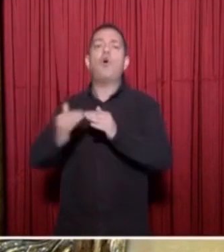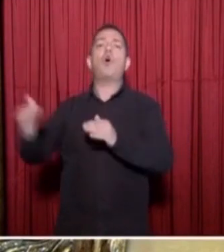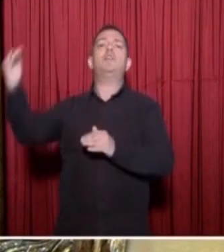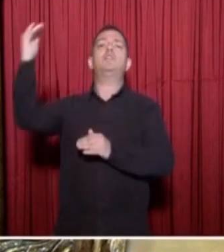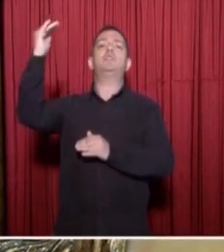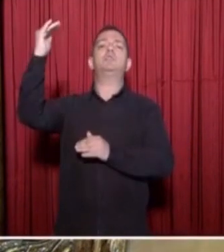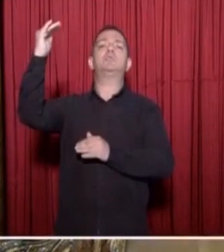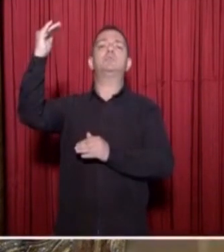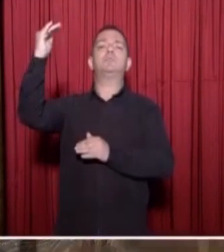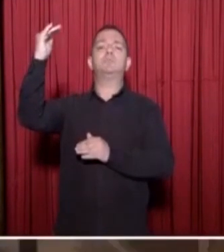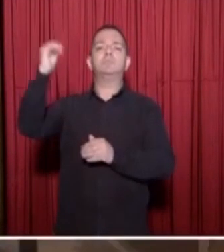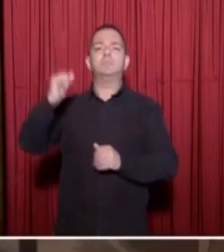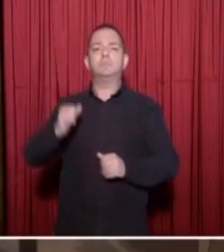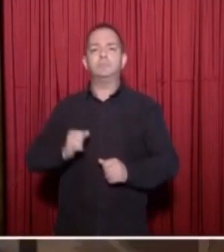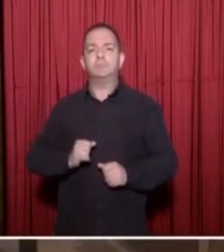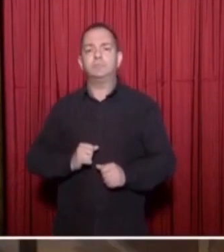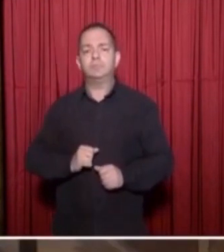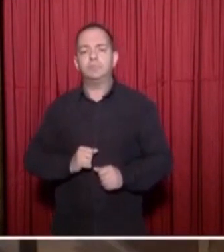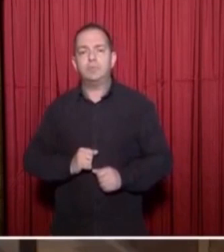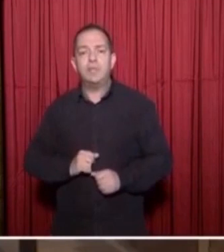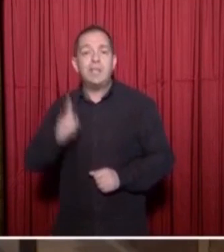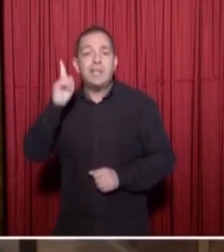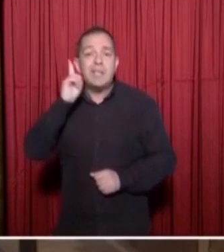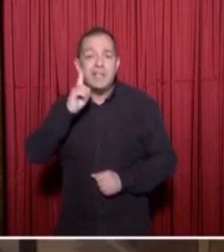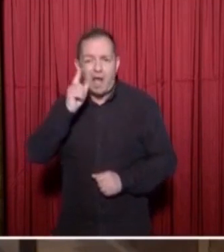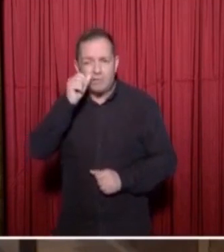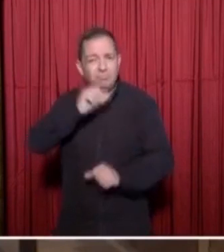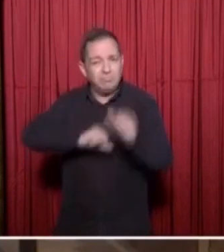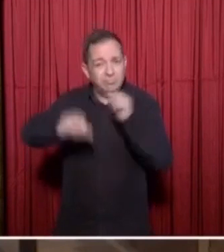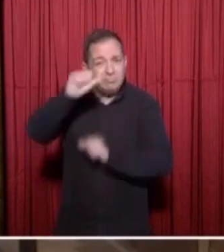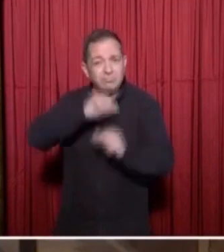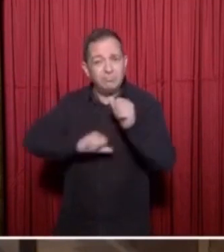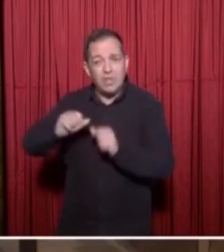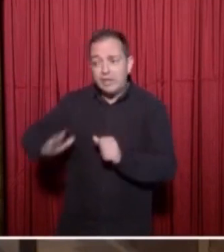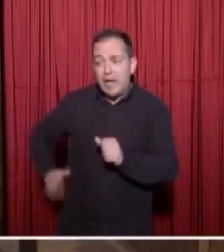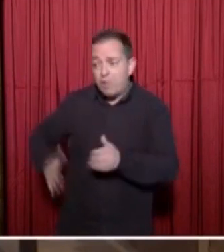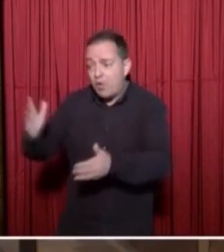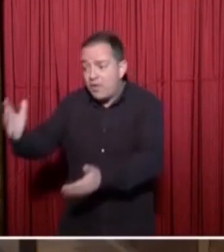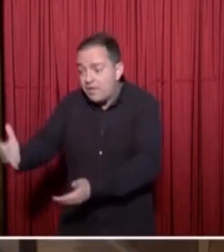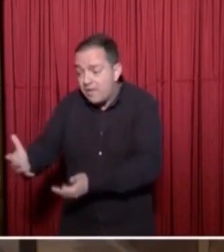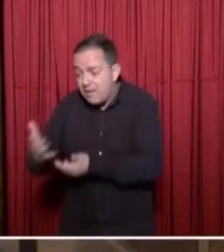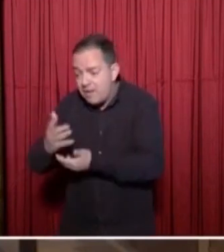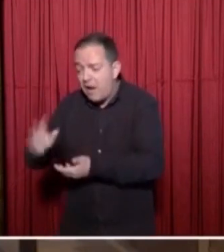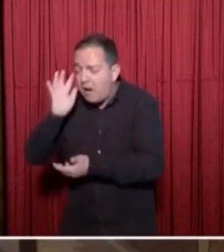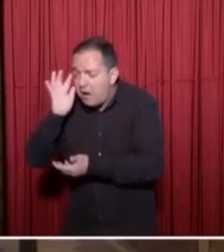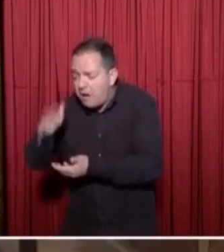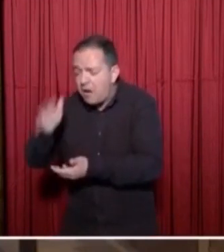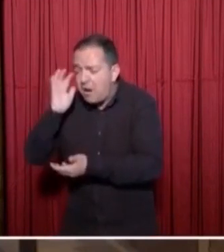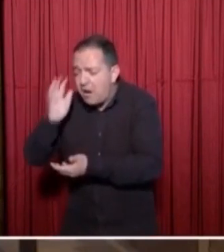Κύριον, δάκρυσι πλήνιν τους πόδας του πλάσαντος,